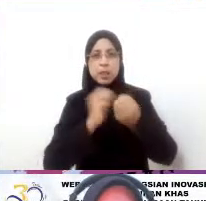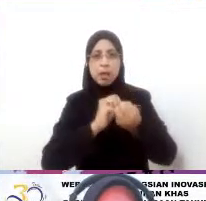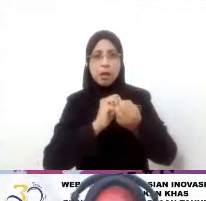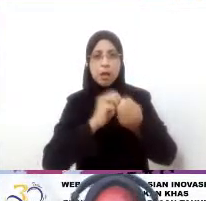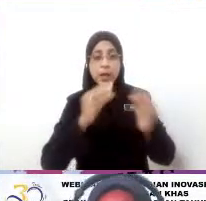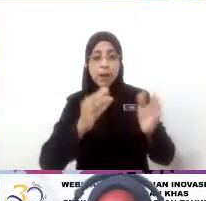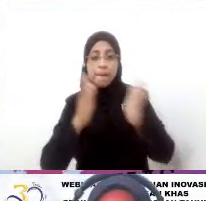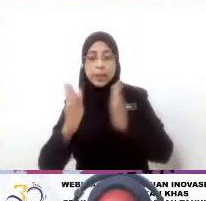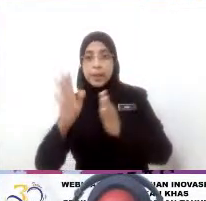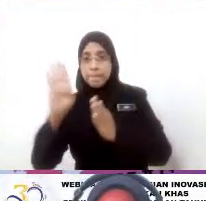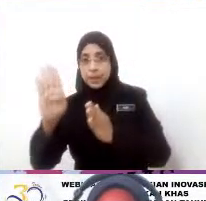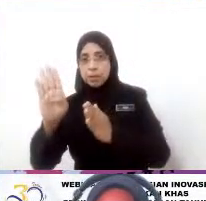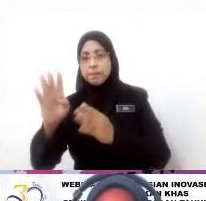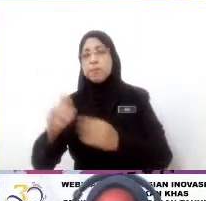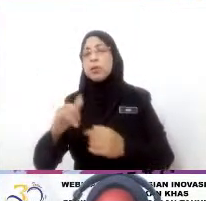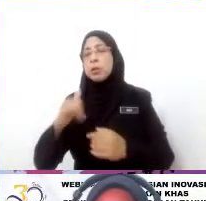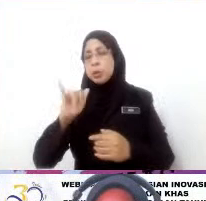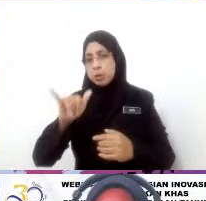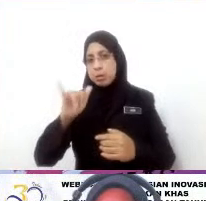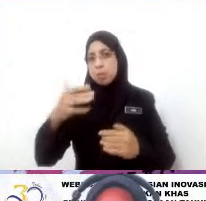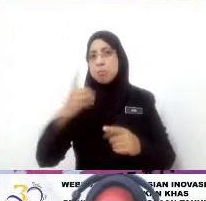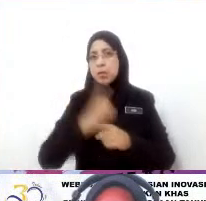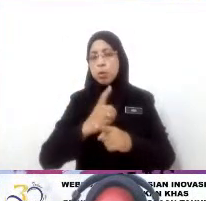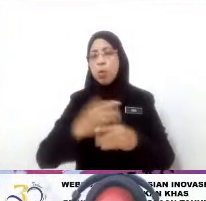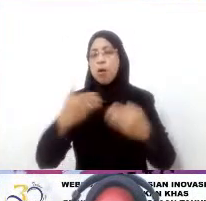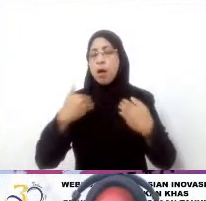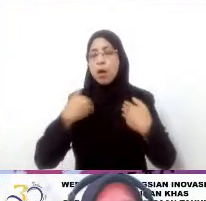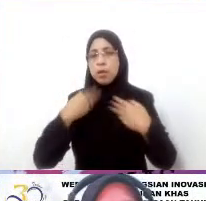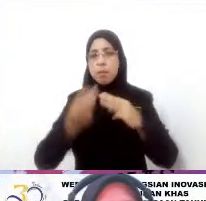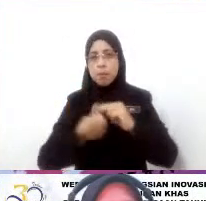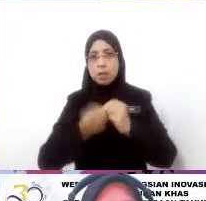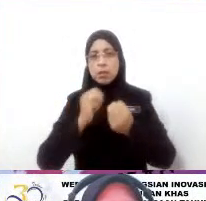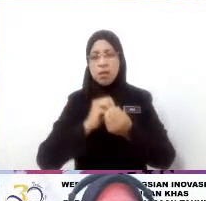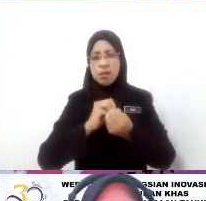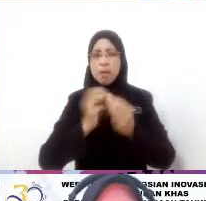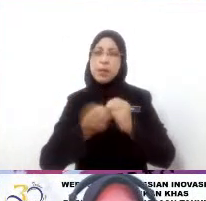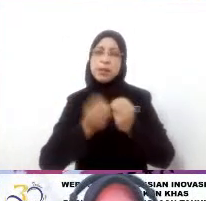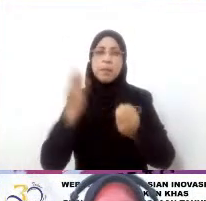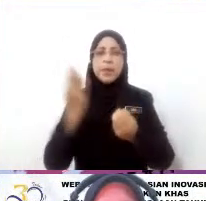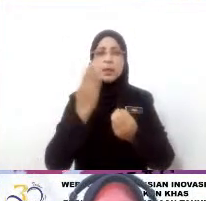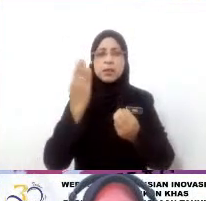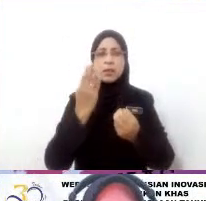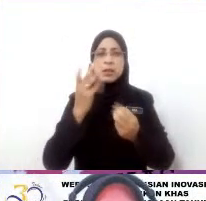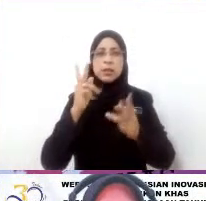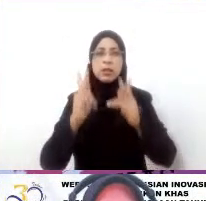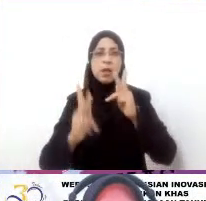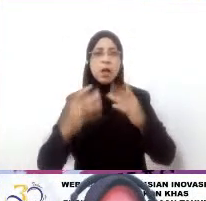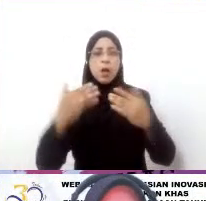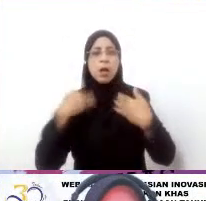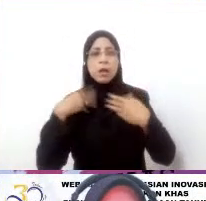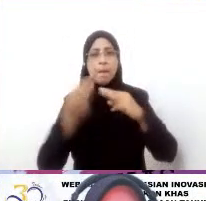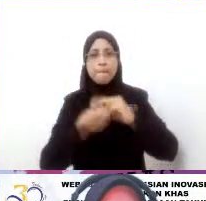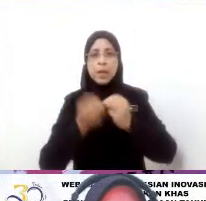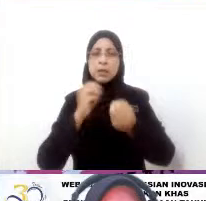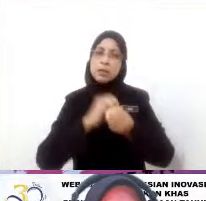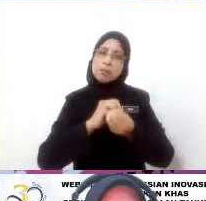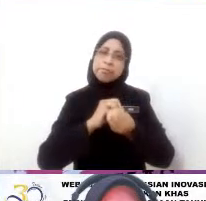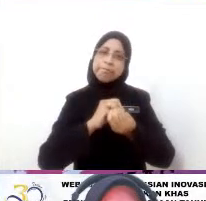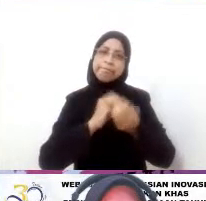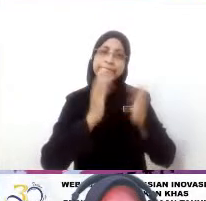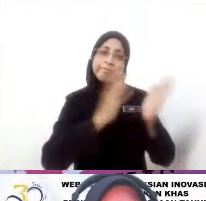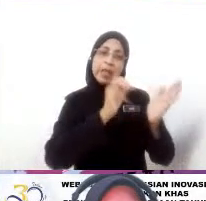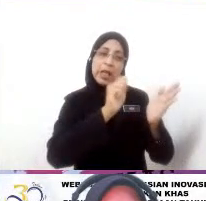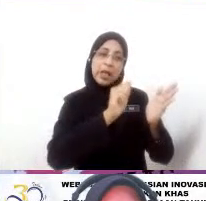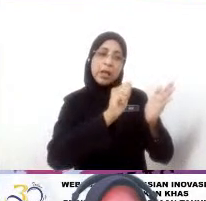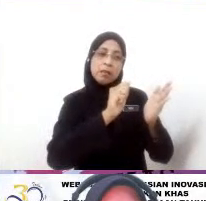kadang-kadang kan memang ada masalah pun. Masalah tu memang biasa kan. Okay, jadi bila ada masalah, kita guna macam cara lama tu